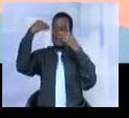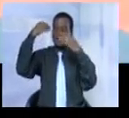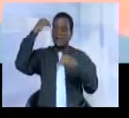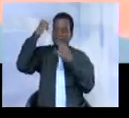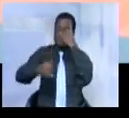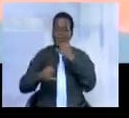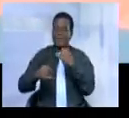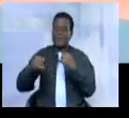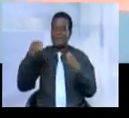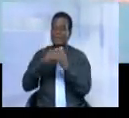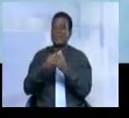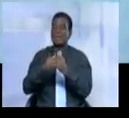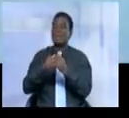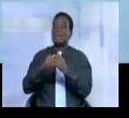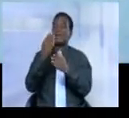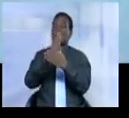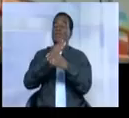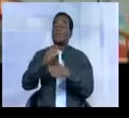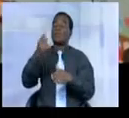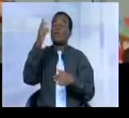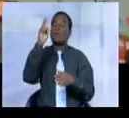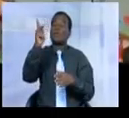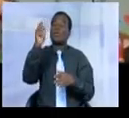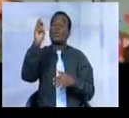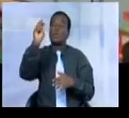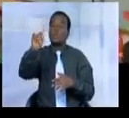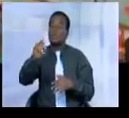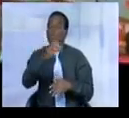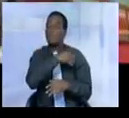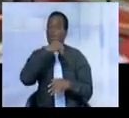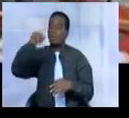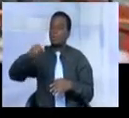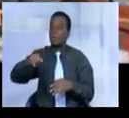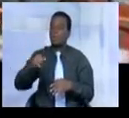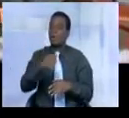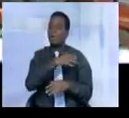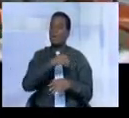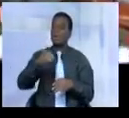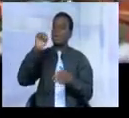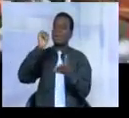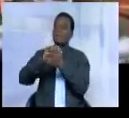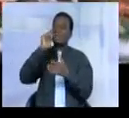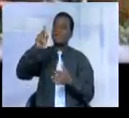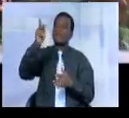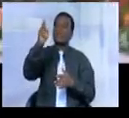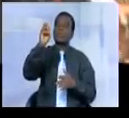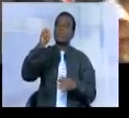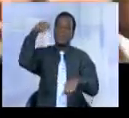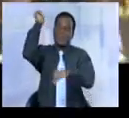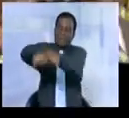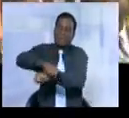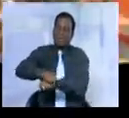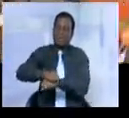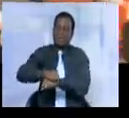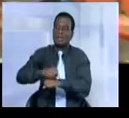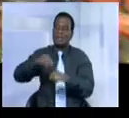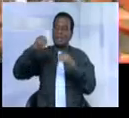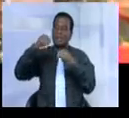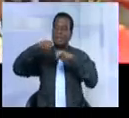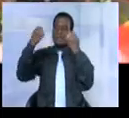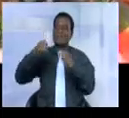à Yokogon a été remportée par Kumasi qui a reçu des mains du Premier ministre Shinzo Abe le trophée du vainqueur. L'équipe finaliste